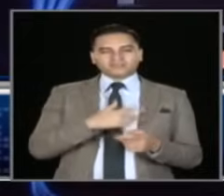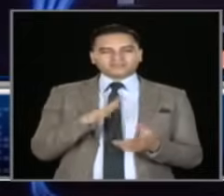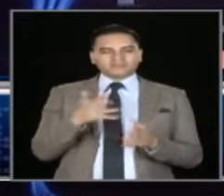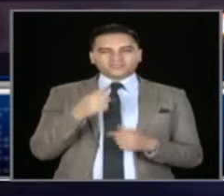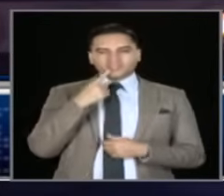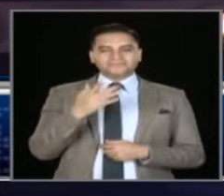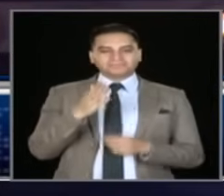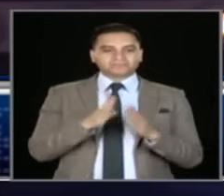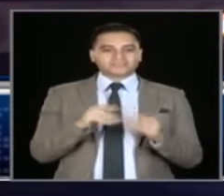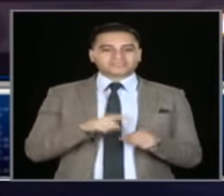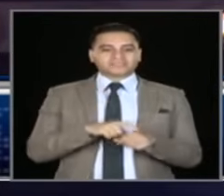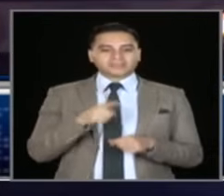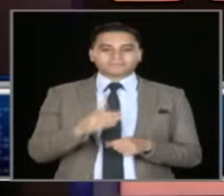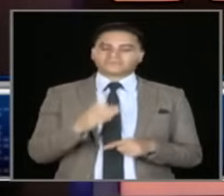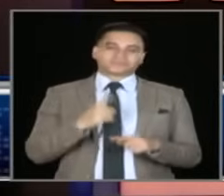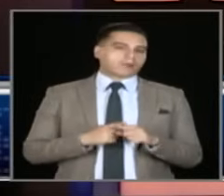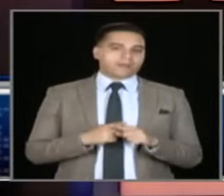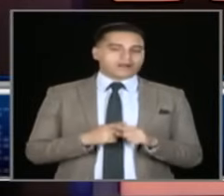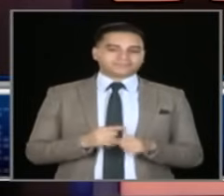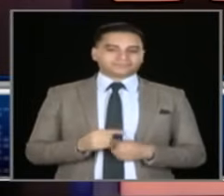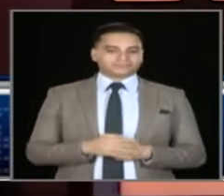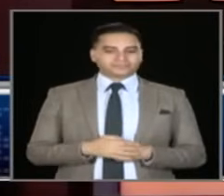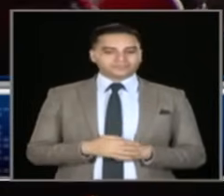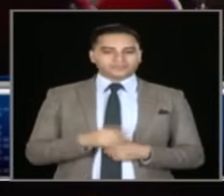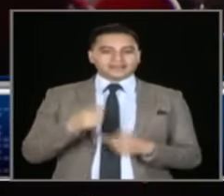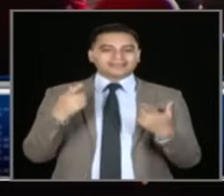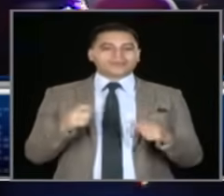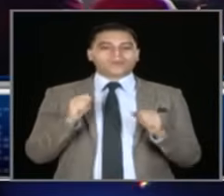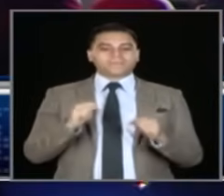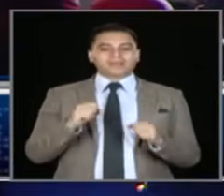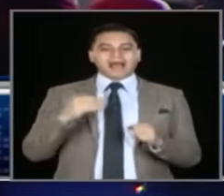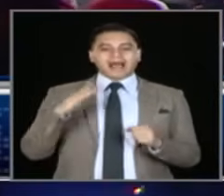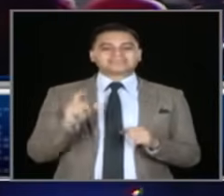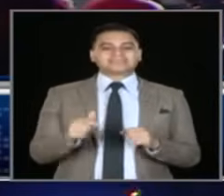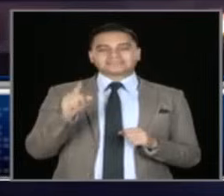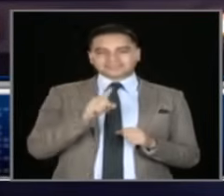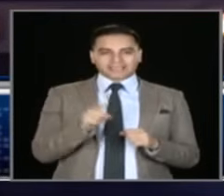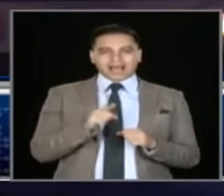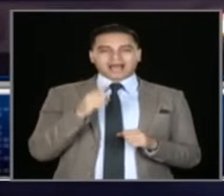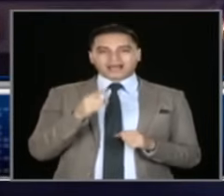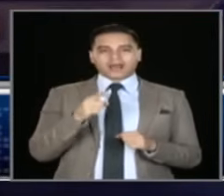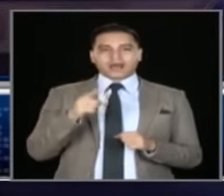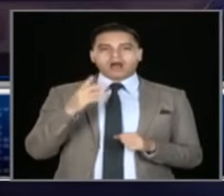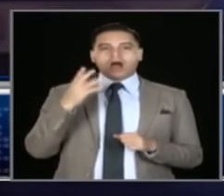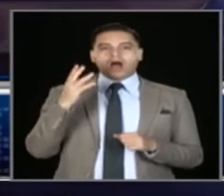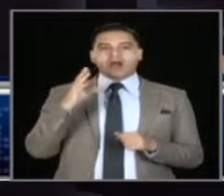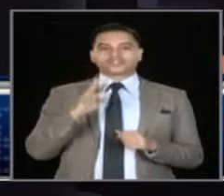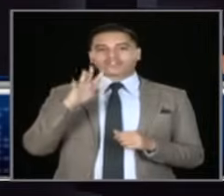فاقول مصرية. إجابة خاطئة. كنت سؤال في خدعة. هي دولة في شمال إفريقيا بس مش مصرية.